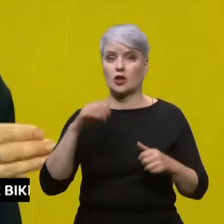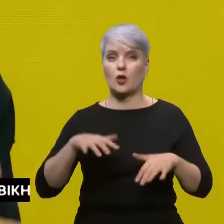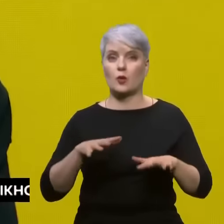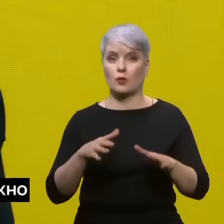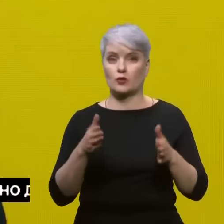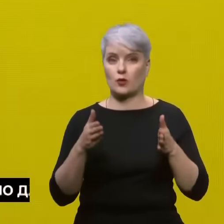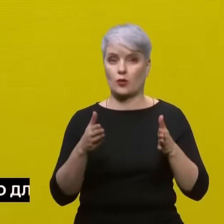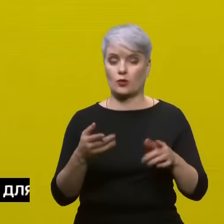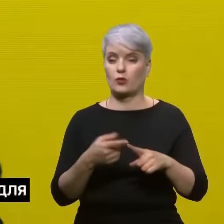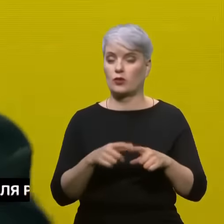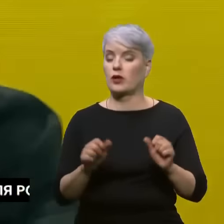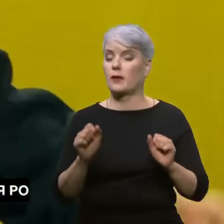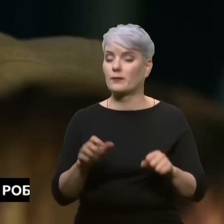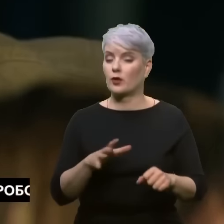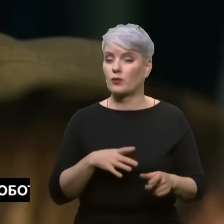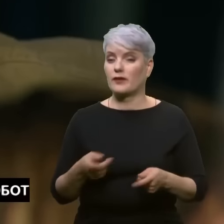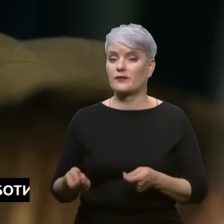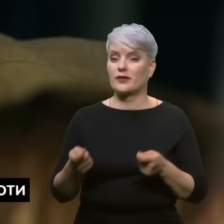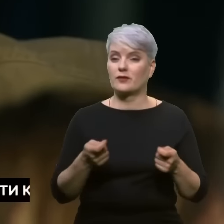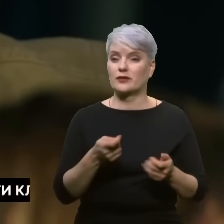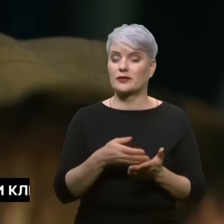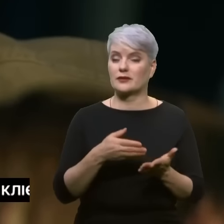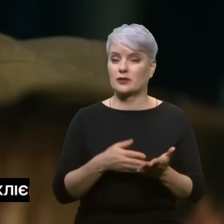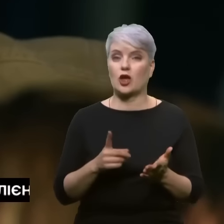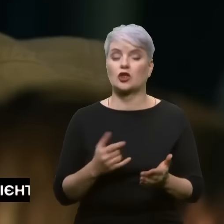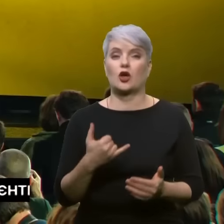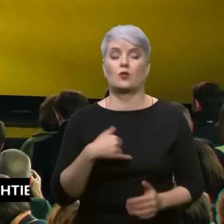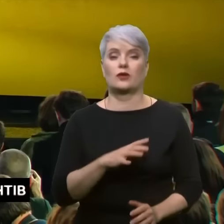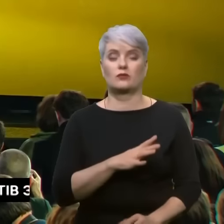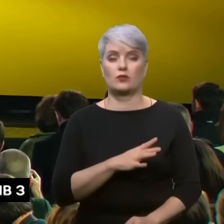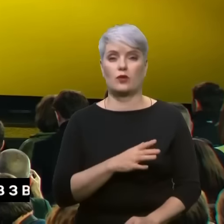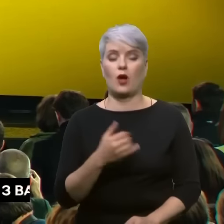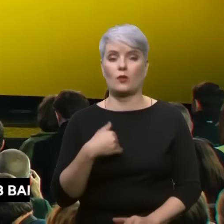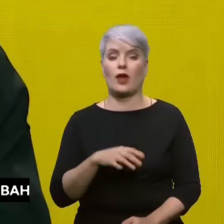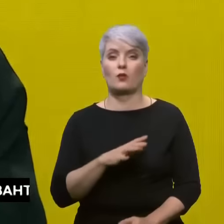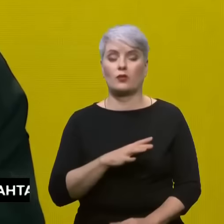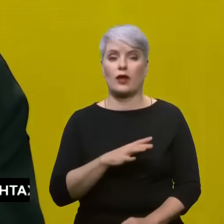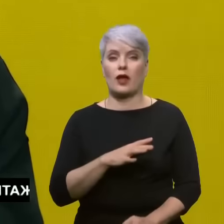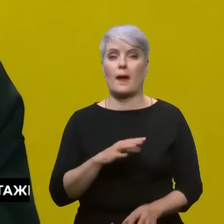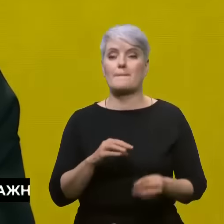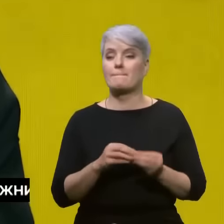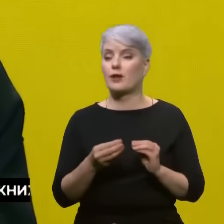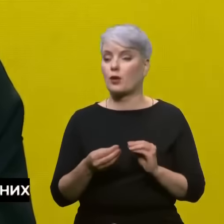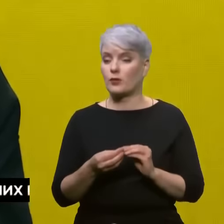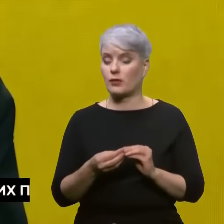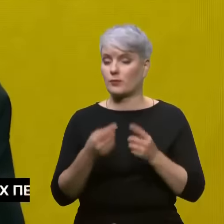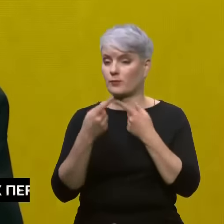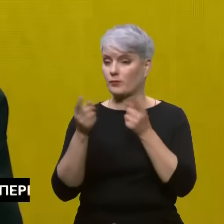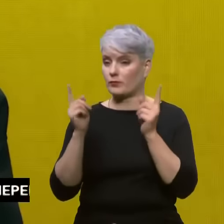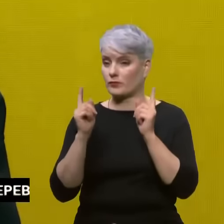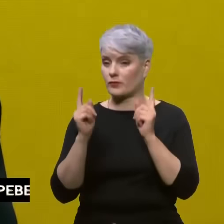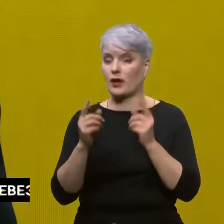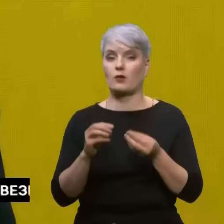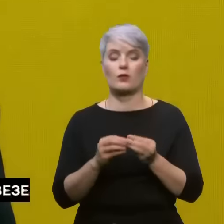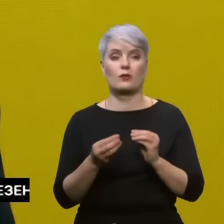чорноморського коридору, яким можна було вивозити зерно. Що у нас було? У нас були проблеми в Словакії, у нас